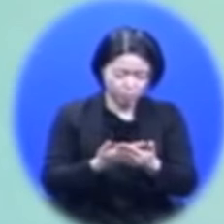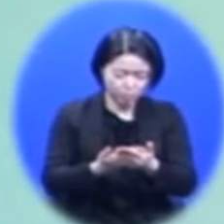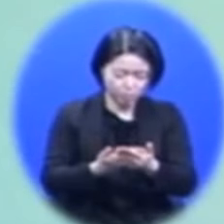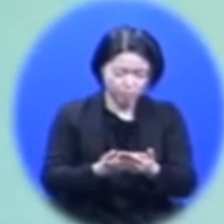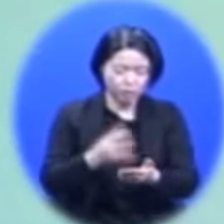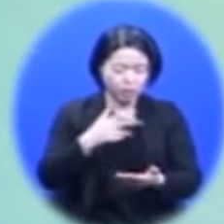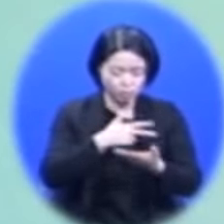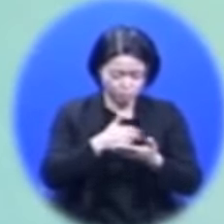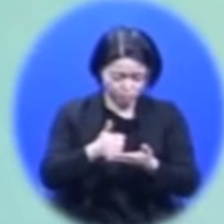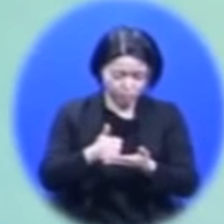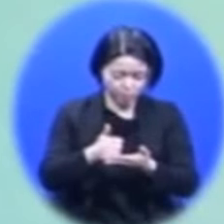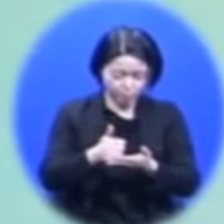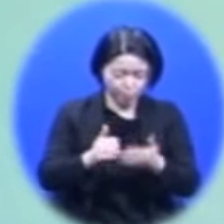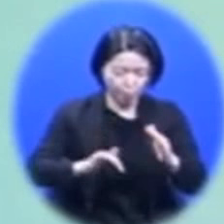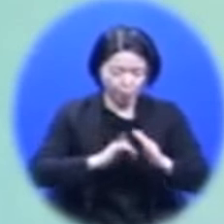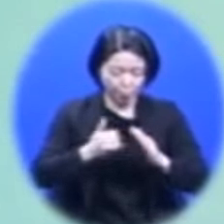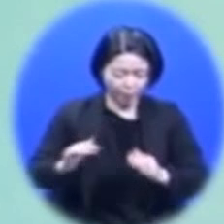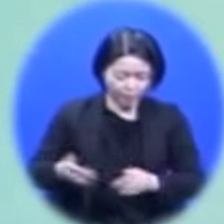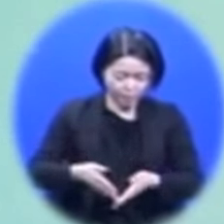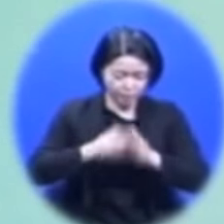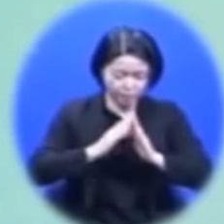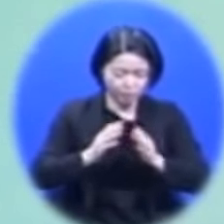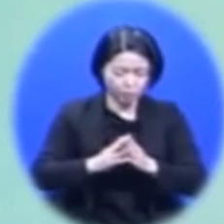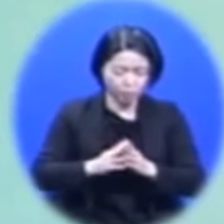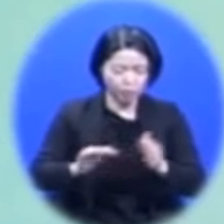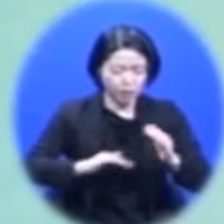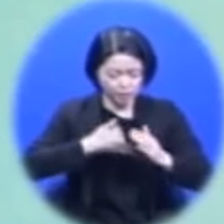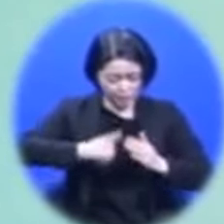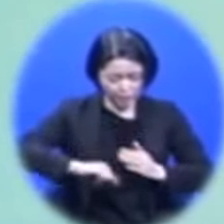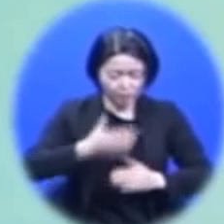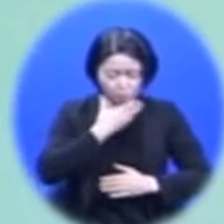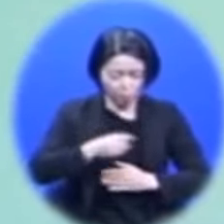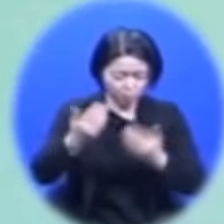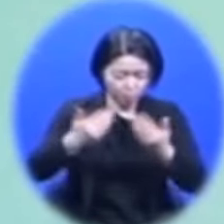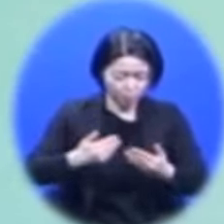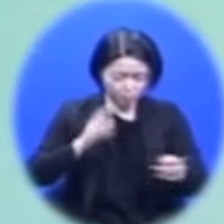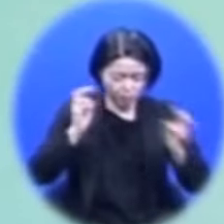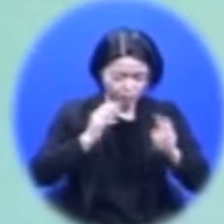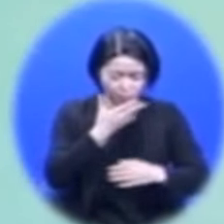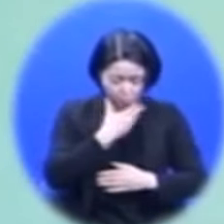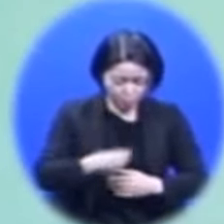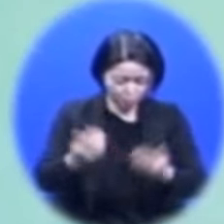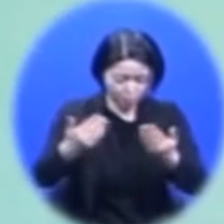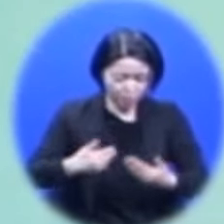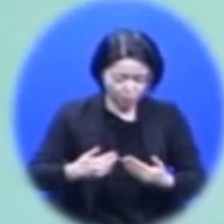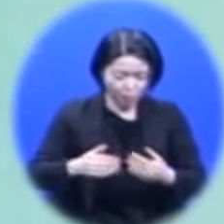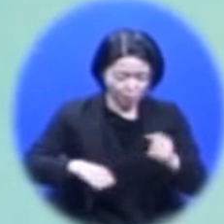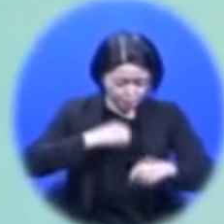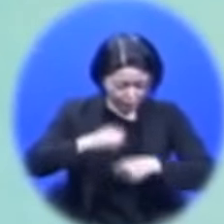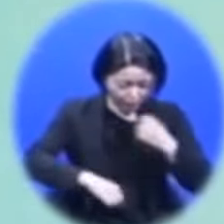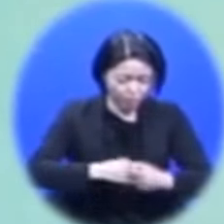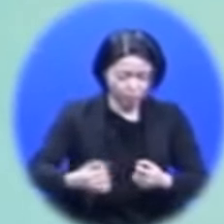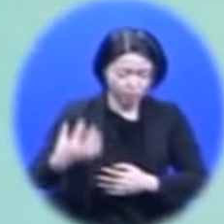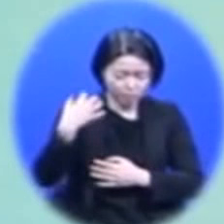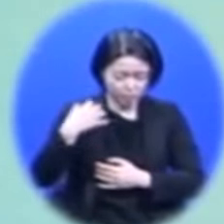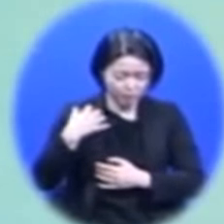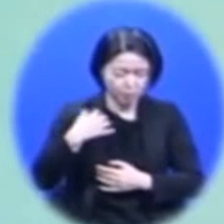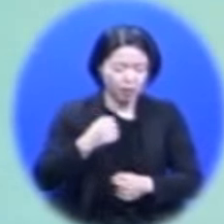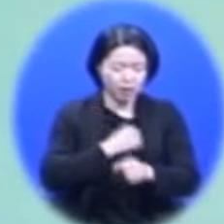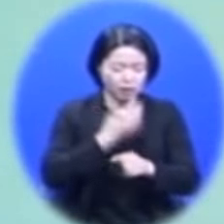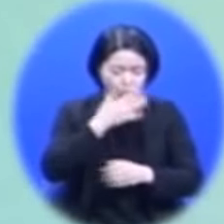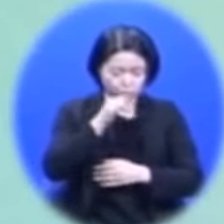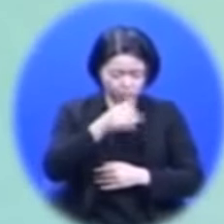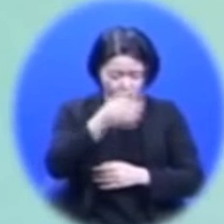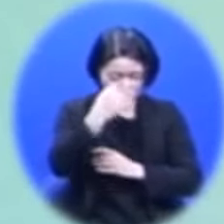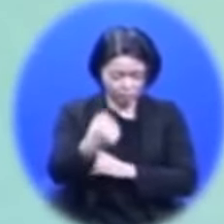주님, 가정이 일어나고 자녀들이 복을 받고 기업의 복을 받고 마음껏 나가 사명 감당한 능력 있는 성도들